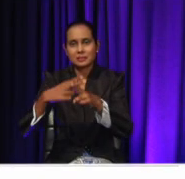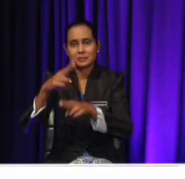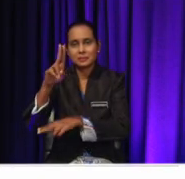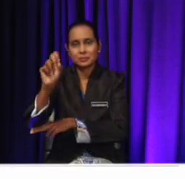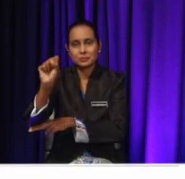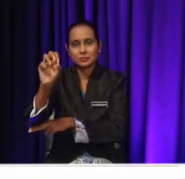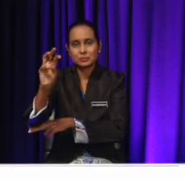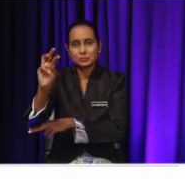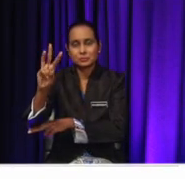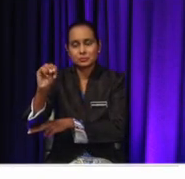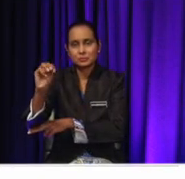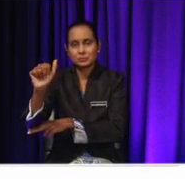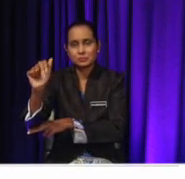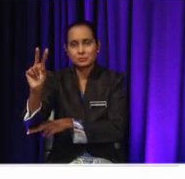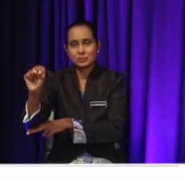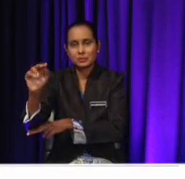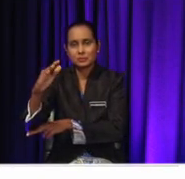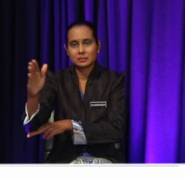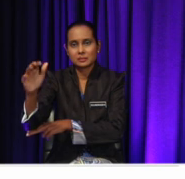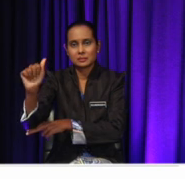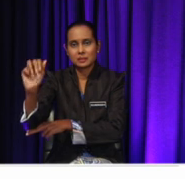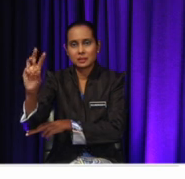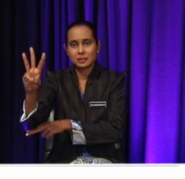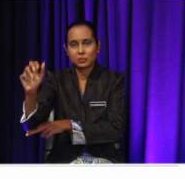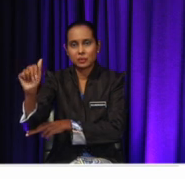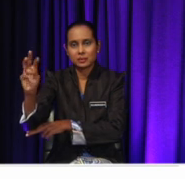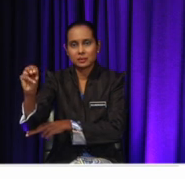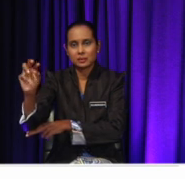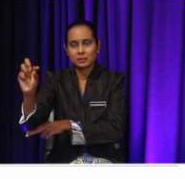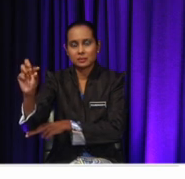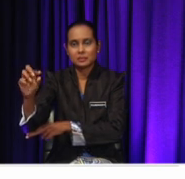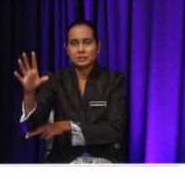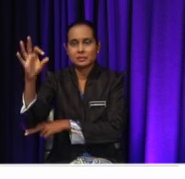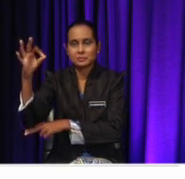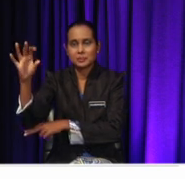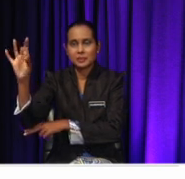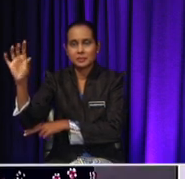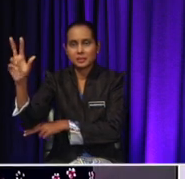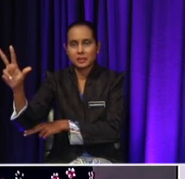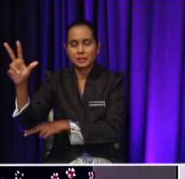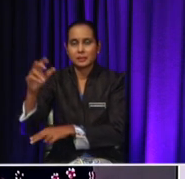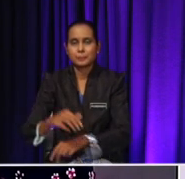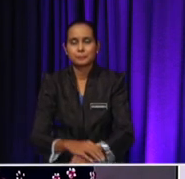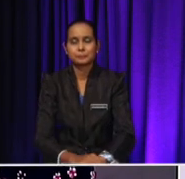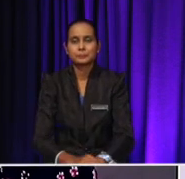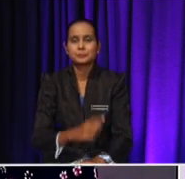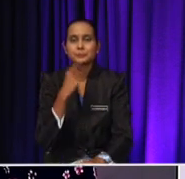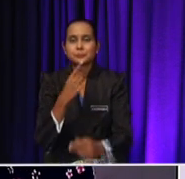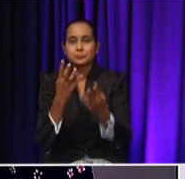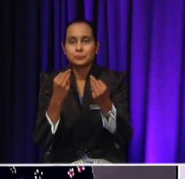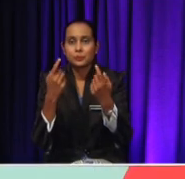ketiga terhadap pada tahun 1983 dan silahkan Siapa yang nak